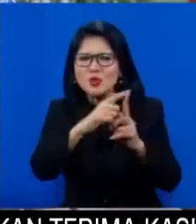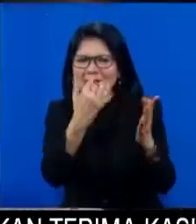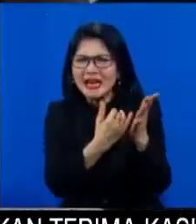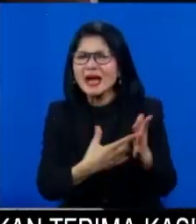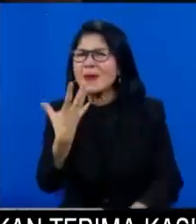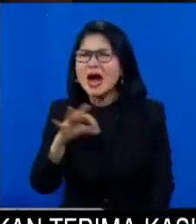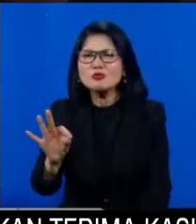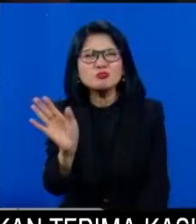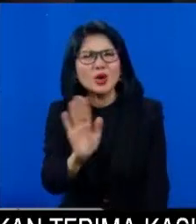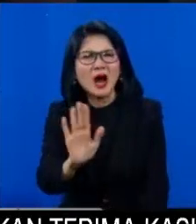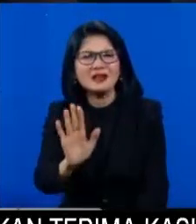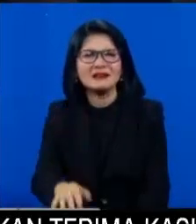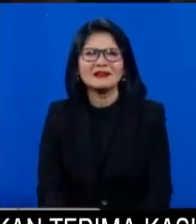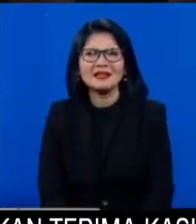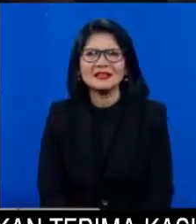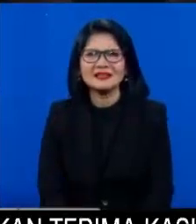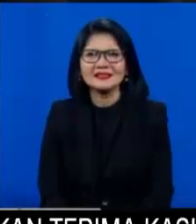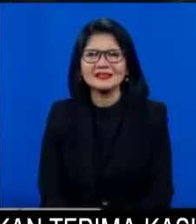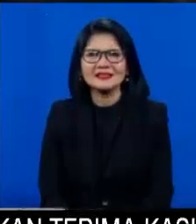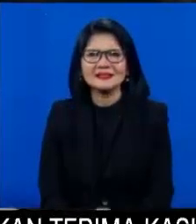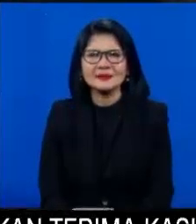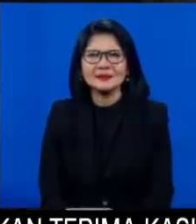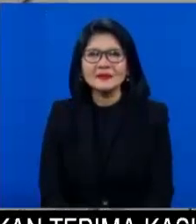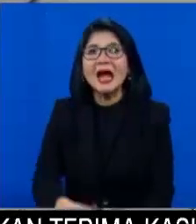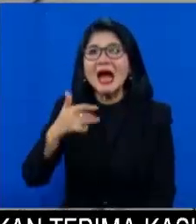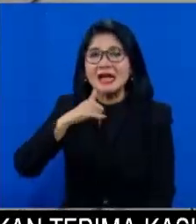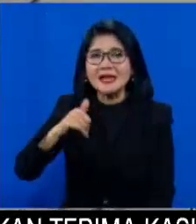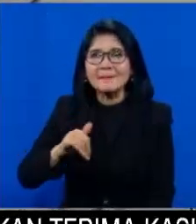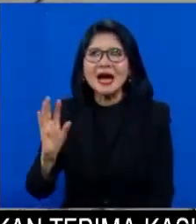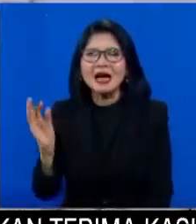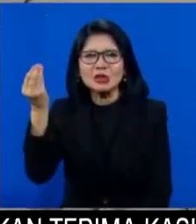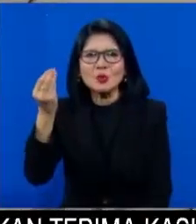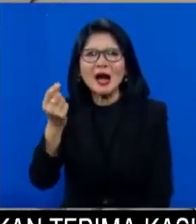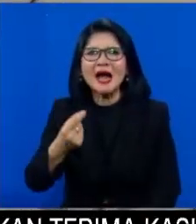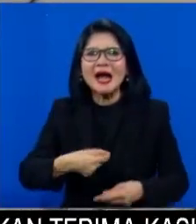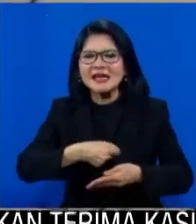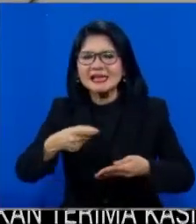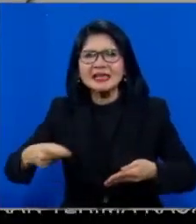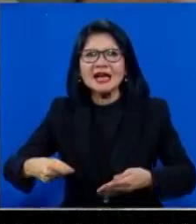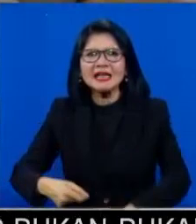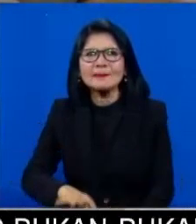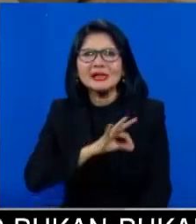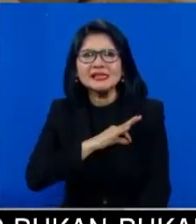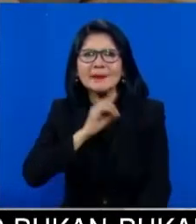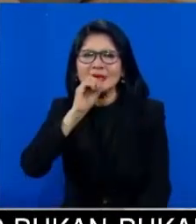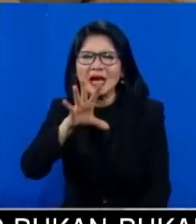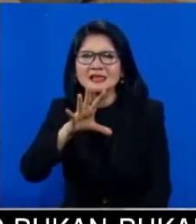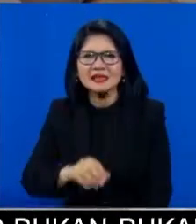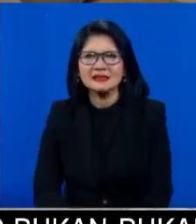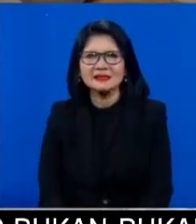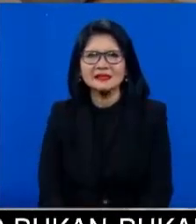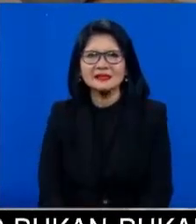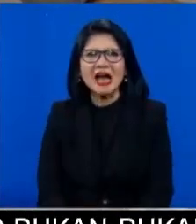sekarang. Tidak berbeda, Kepala Sekretariat Presiden Heru Budi Hartono menegaskan, apa yang diretas